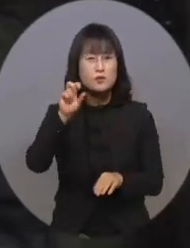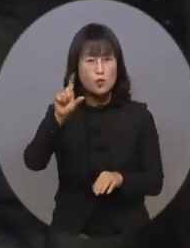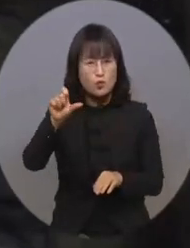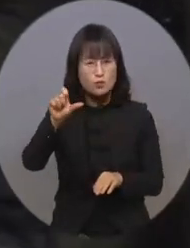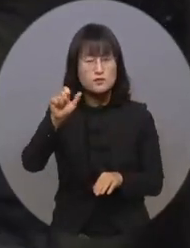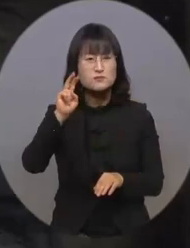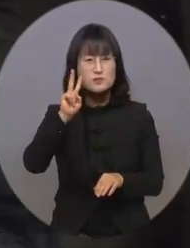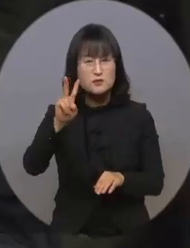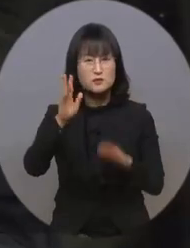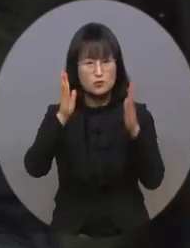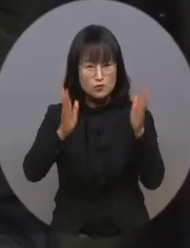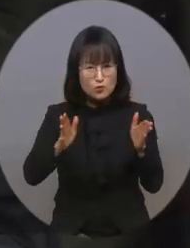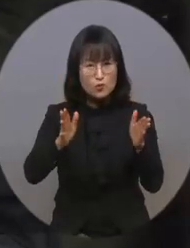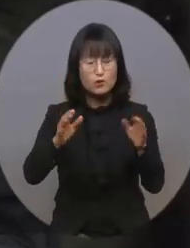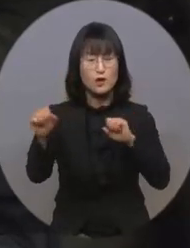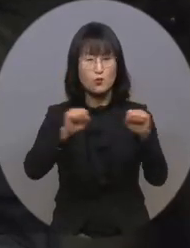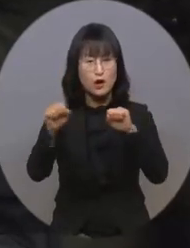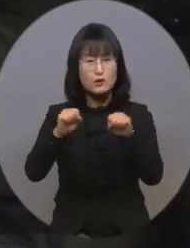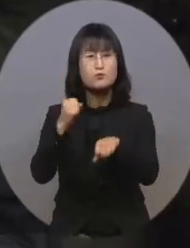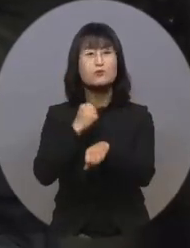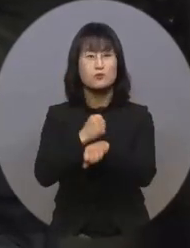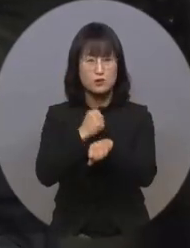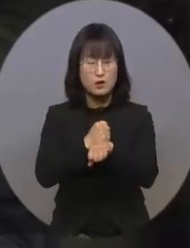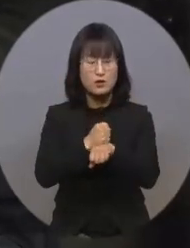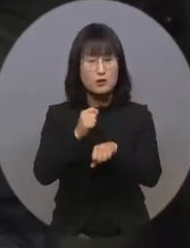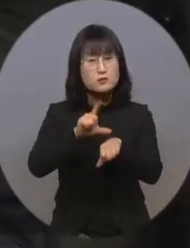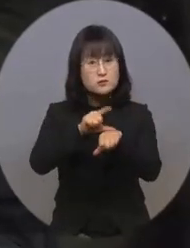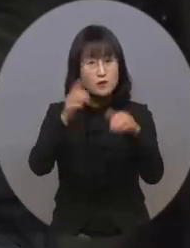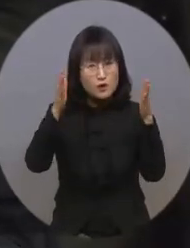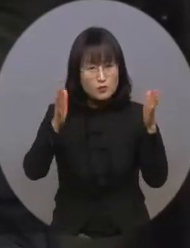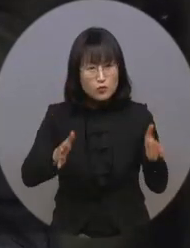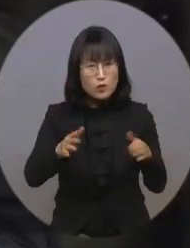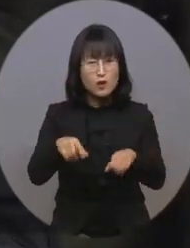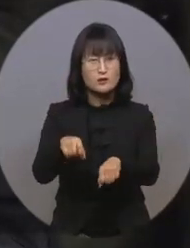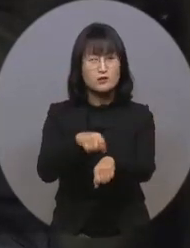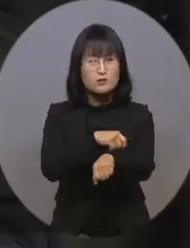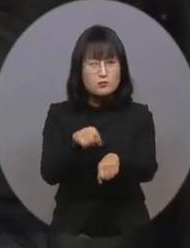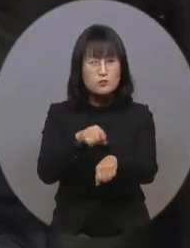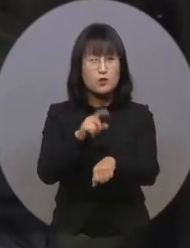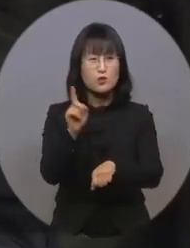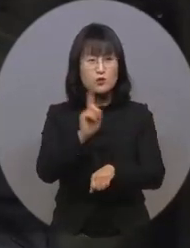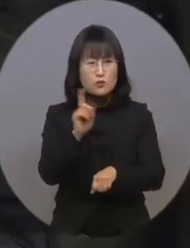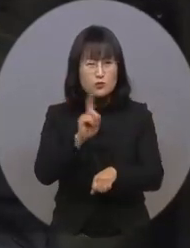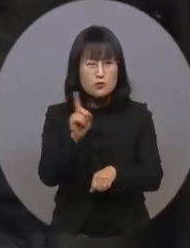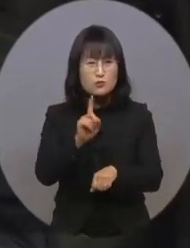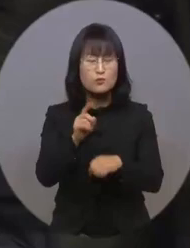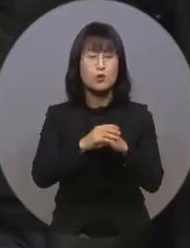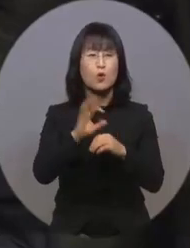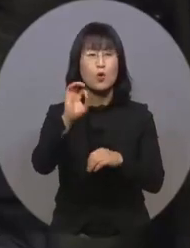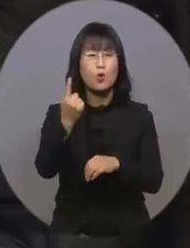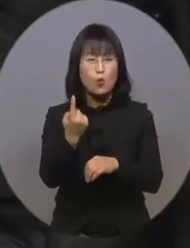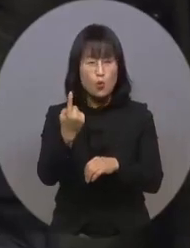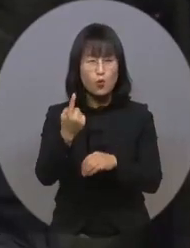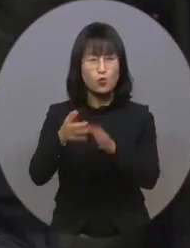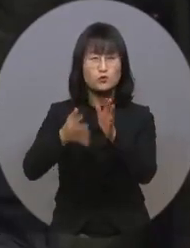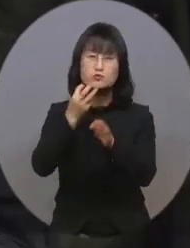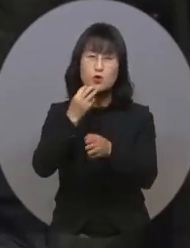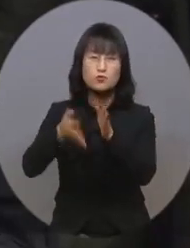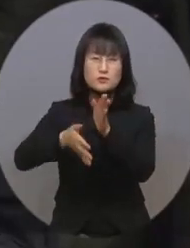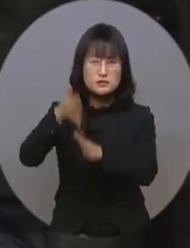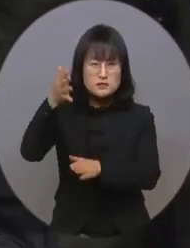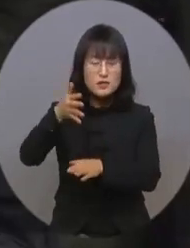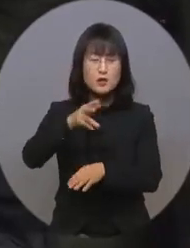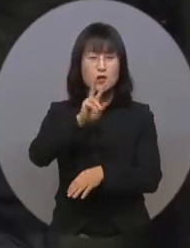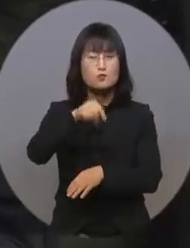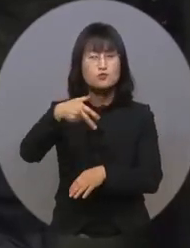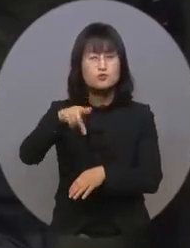진행했습니다. 그리고 그 시간은 특별하게 오세훈 서주장이 부정차를 이야기